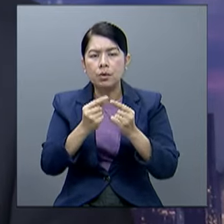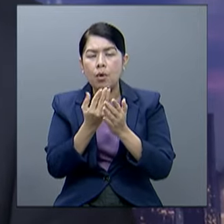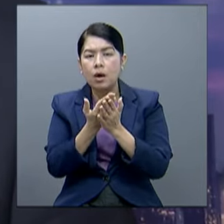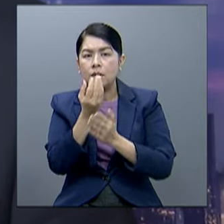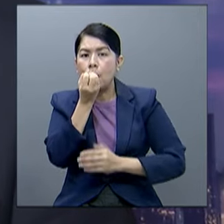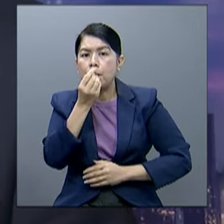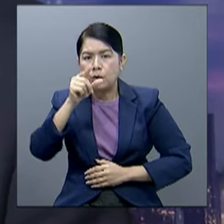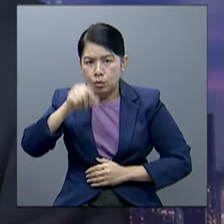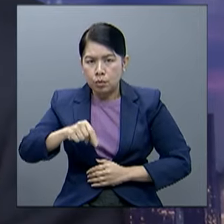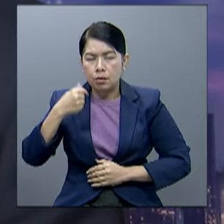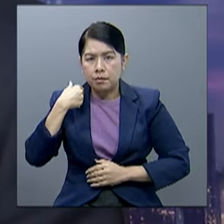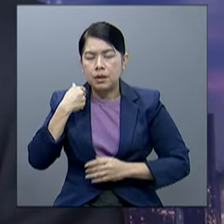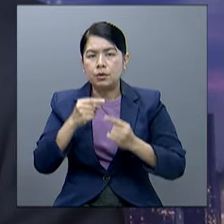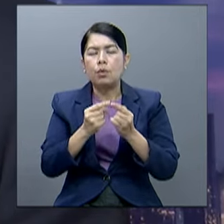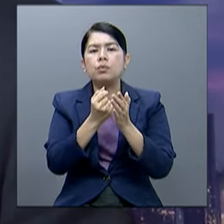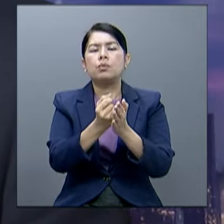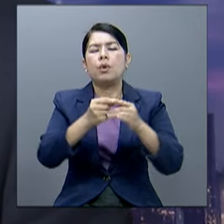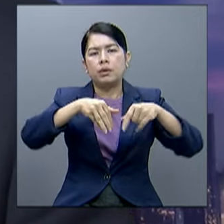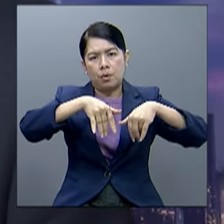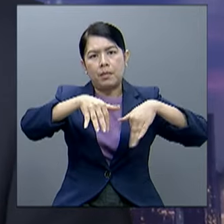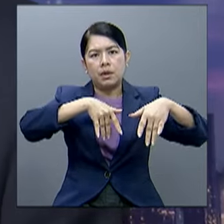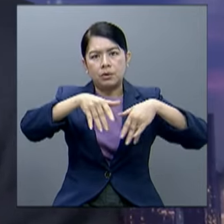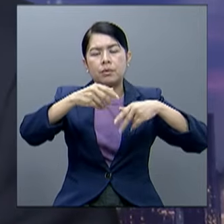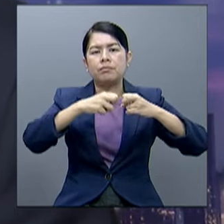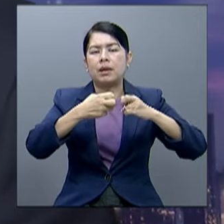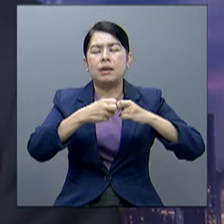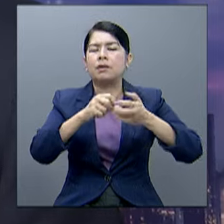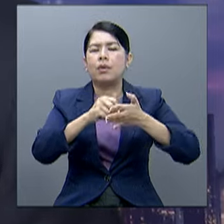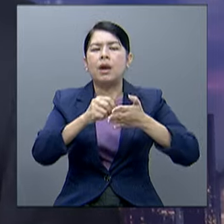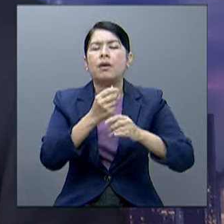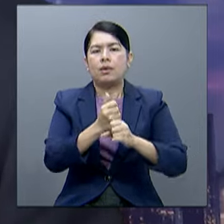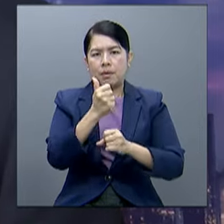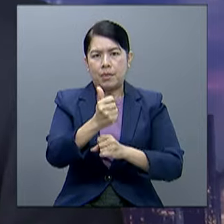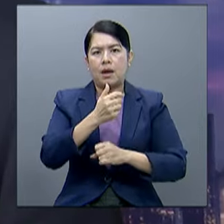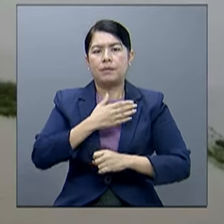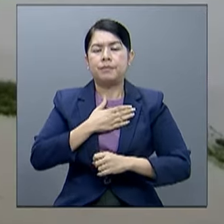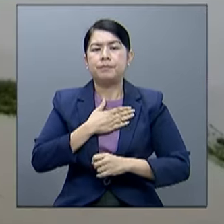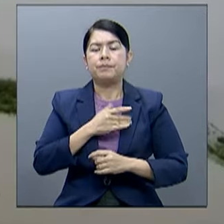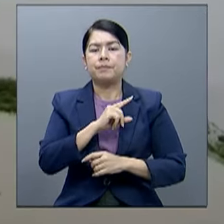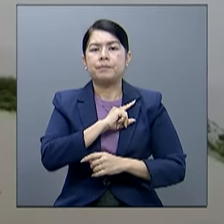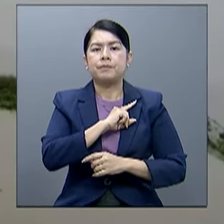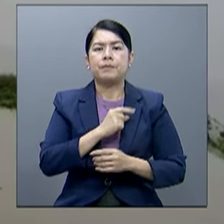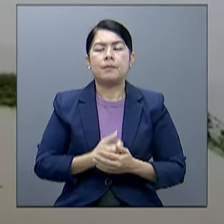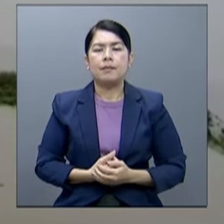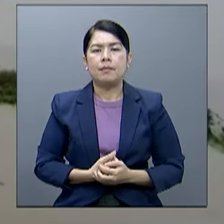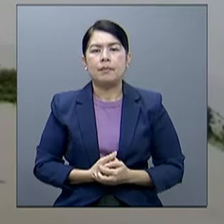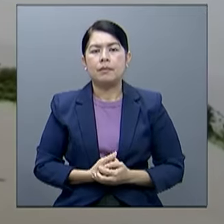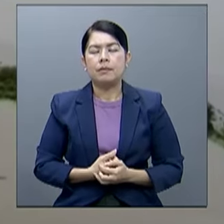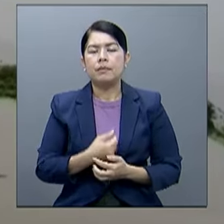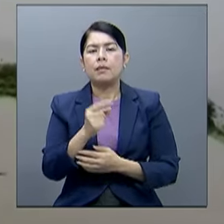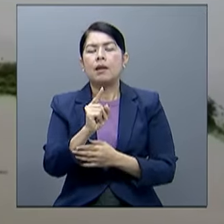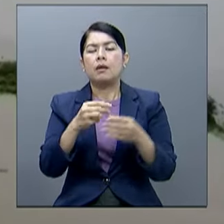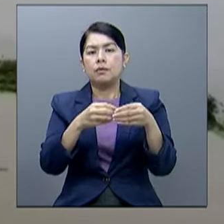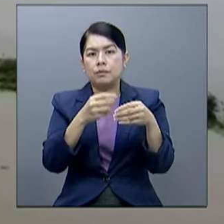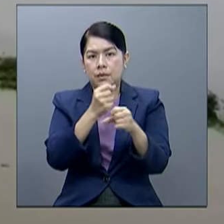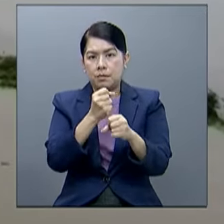ซ่อมแซมเรื่องการ่าแก้ปัญหาหลังจากน้ำทั่วอันนี้เป็นปกติของเราที่เราทำอยู่แล้วขณะที่เจ้าหน้า